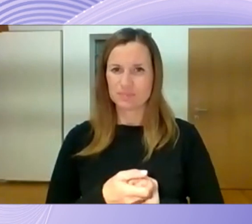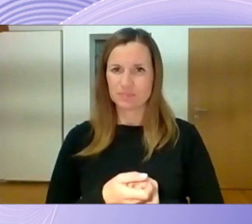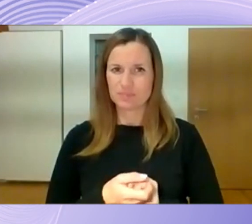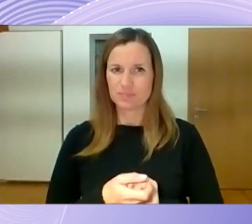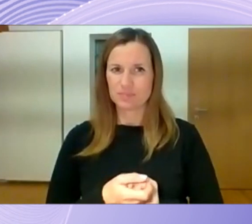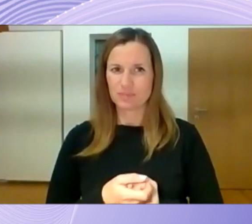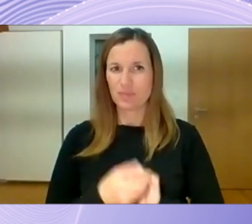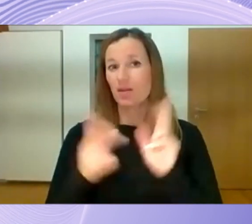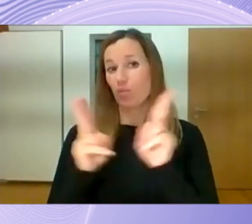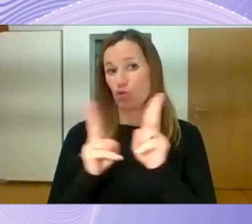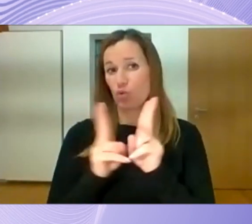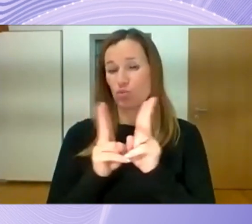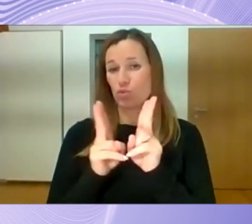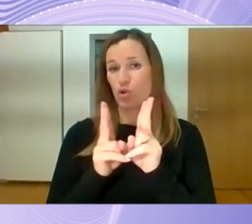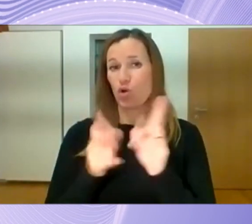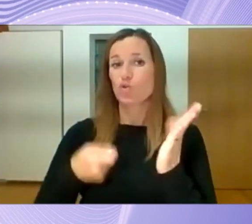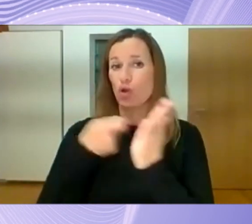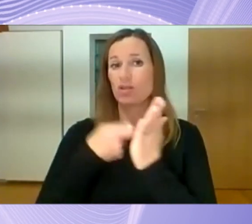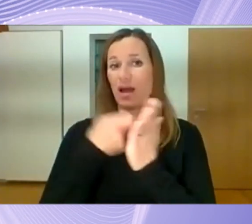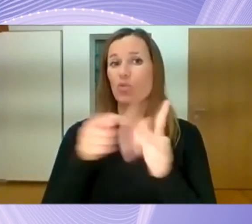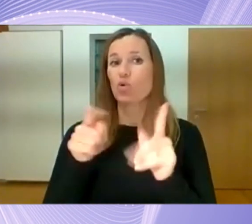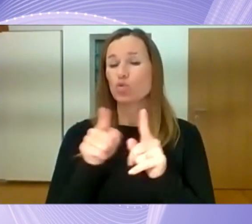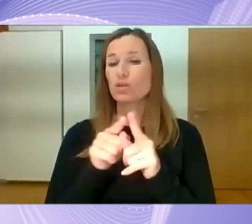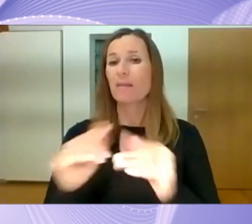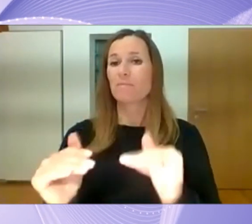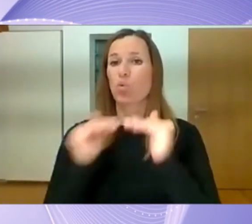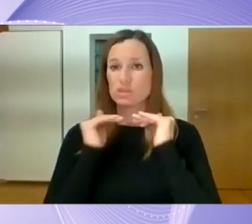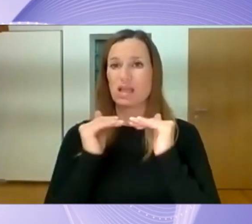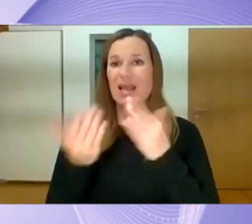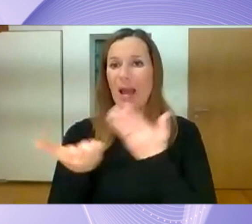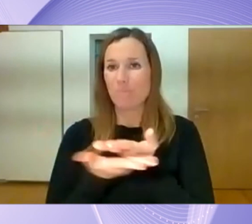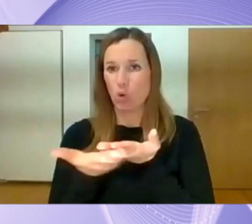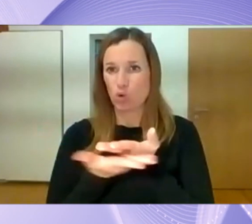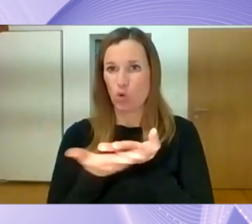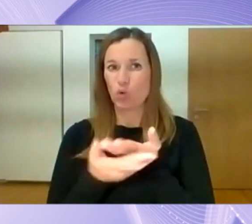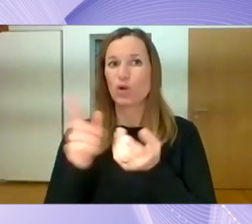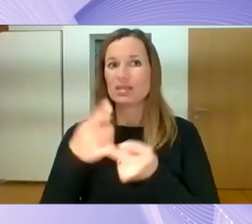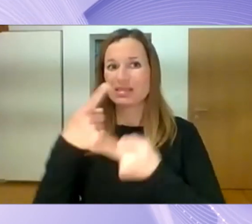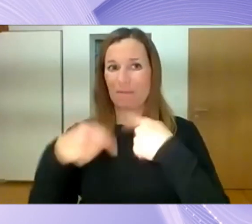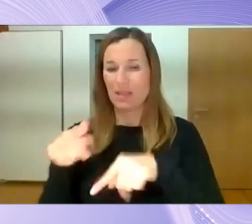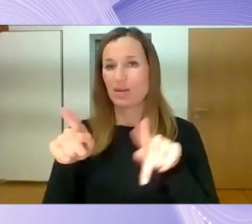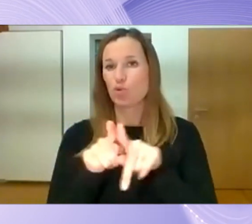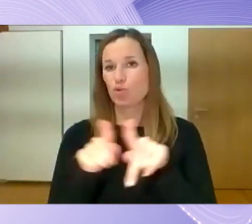Na enak način nastavimo tudi posteljno podlogo in zamenjamo tudi rjuho v obračalko.